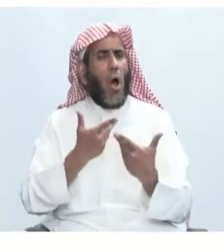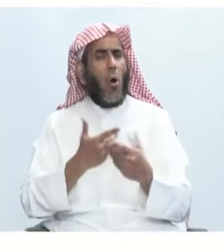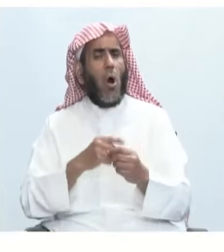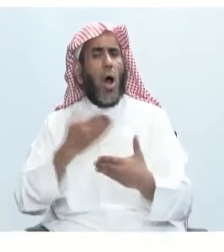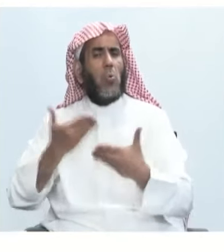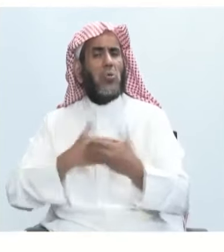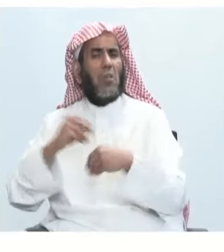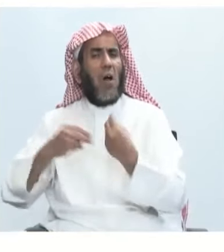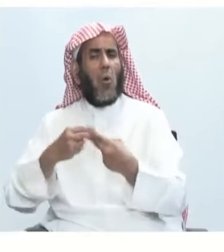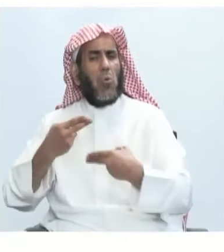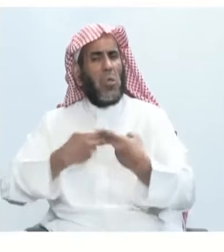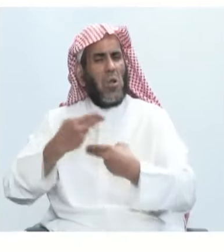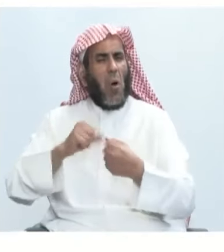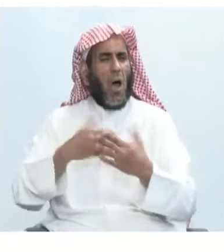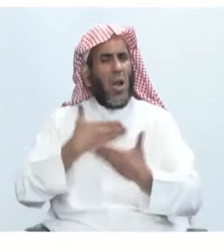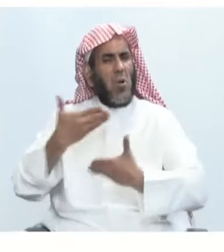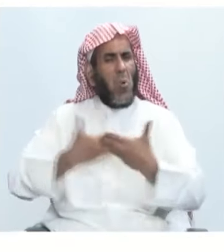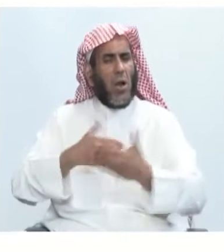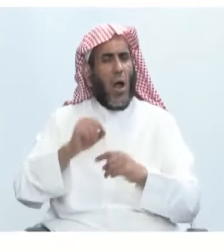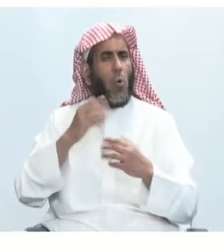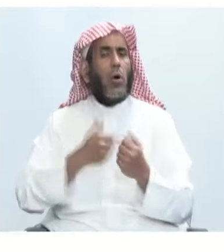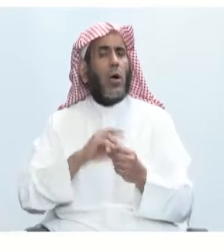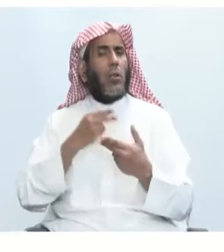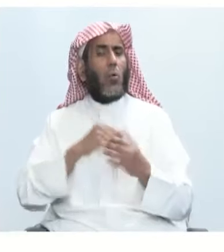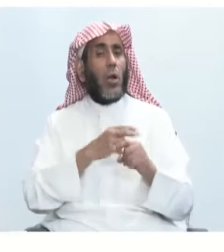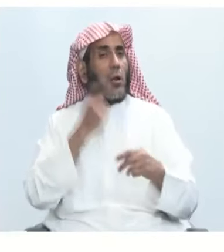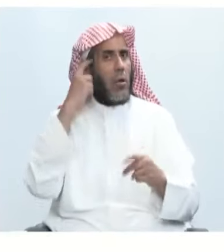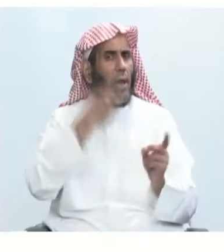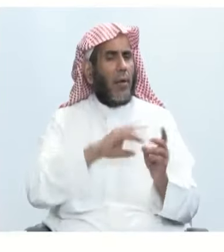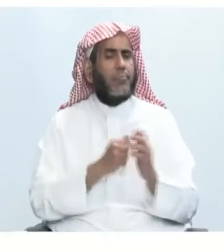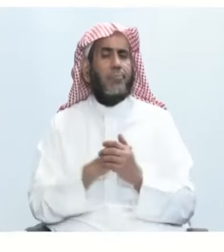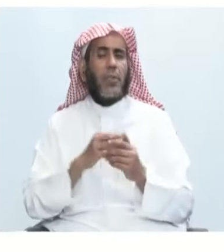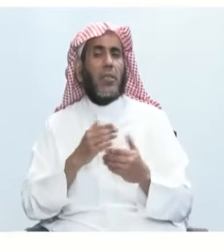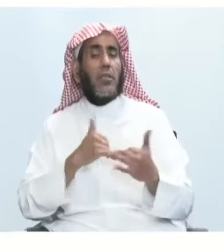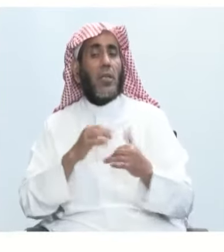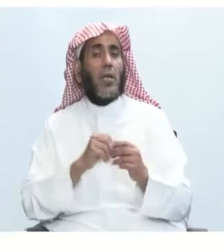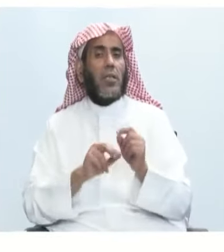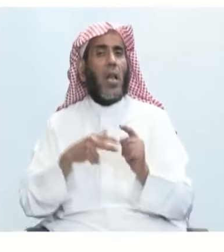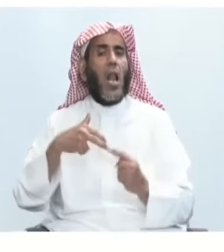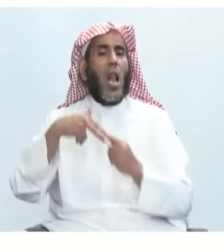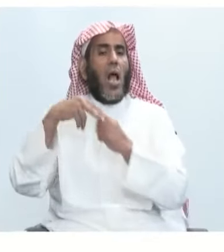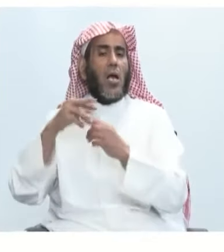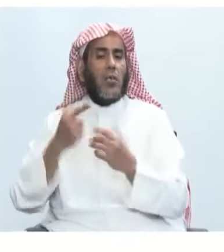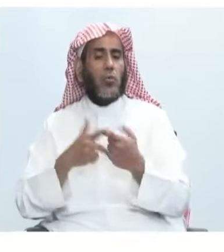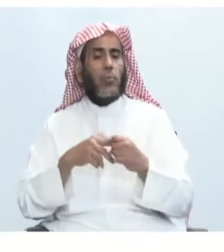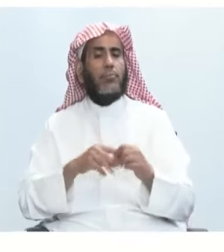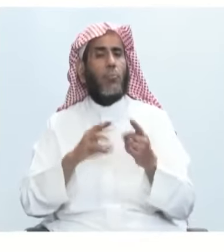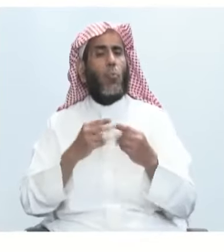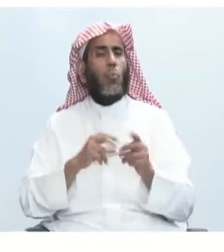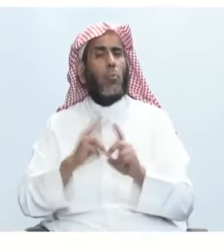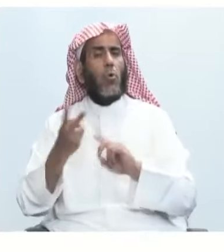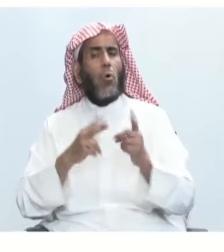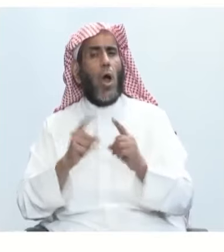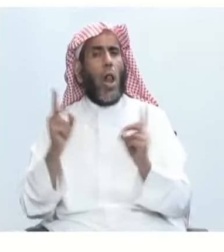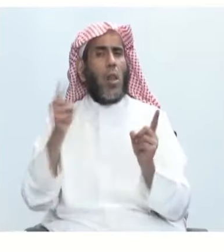التفاوض في نماذج تاثير يكون دورك في الاقناع ودور التفاوض لاحظ هنا في طريقه الاسهم وطريقه ايضا المواقف